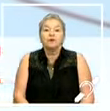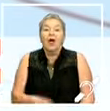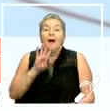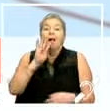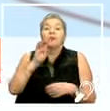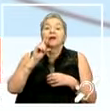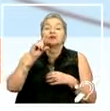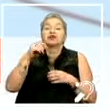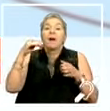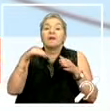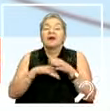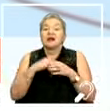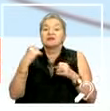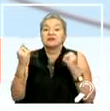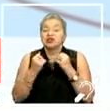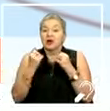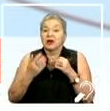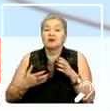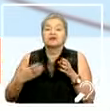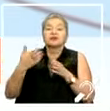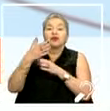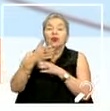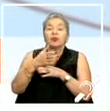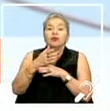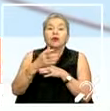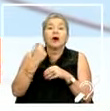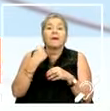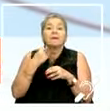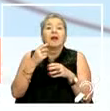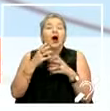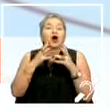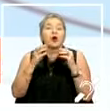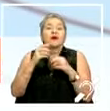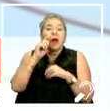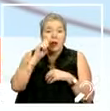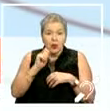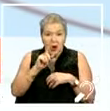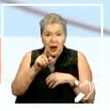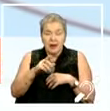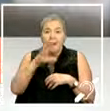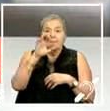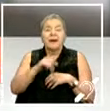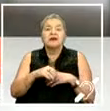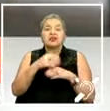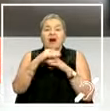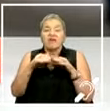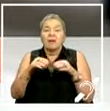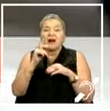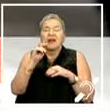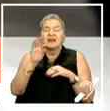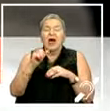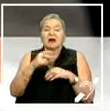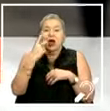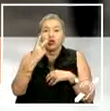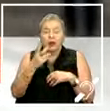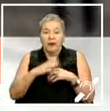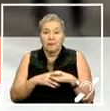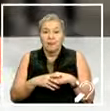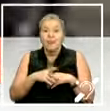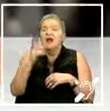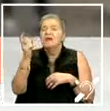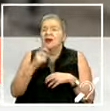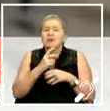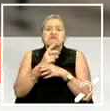47 de migranți care încercau să treacă fraudulos granița dintre România și Ungaria au fost prinși la Vama Nădlac 2. Indivizii din